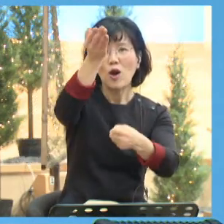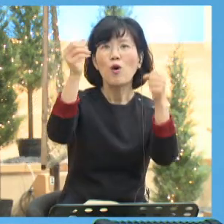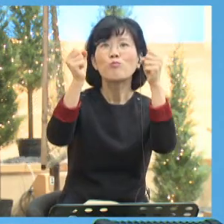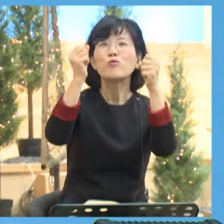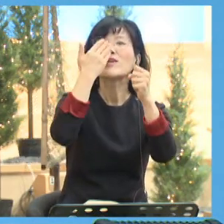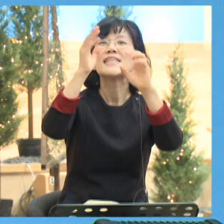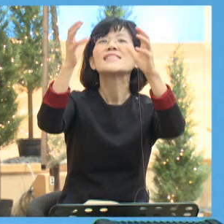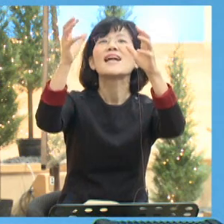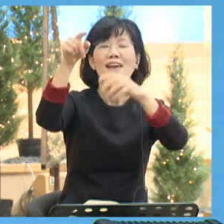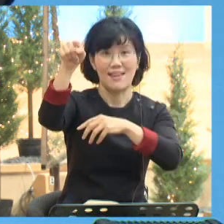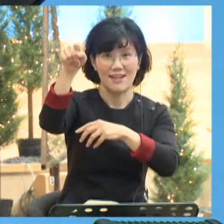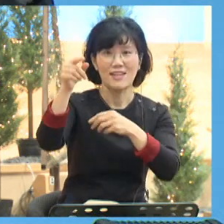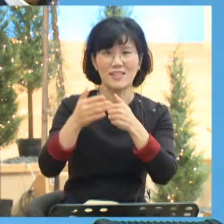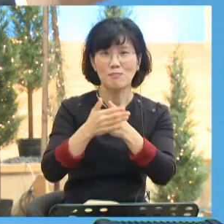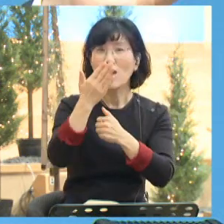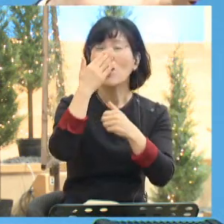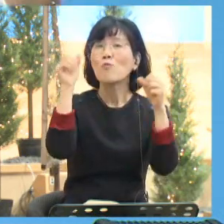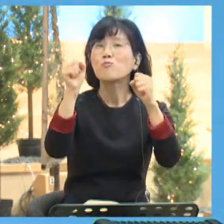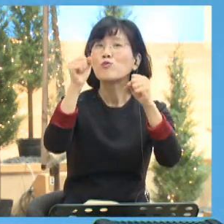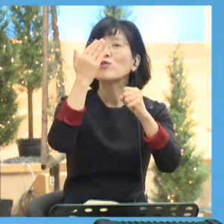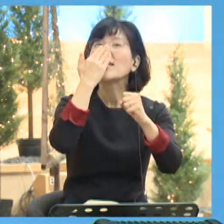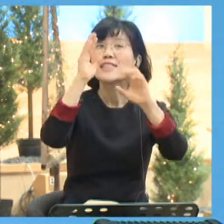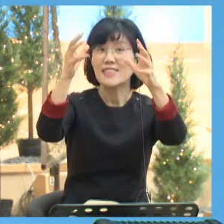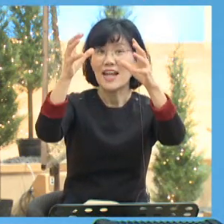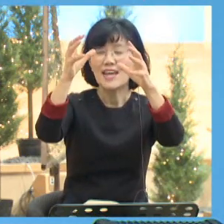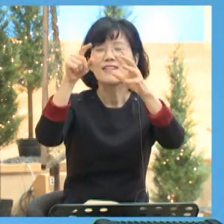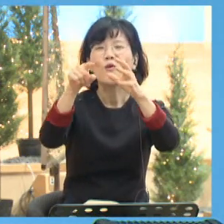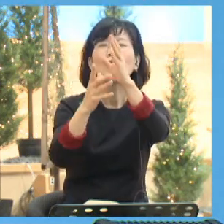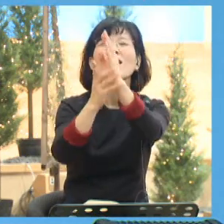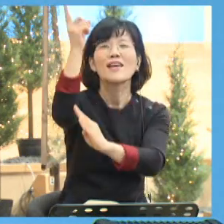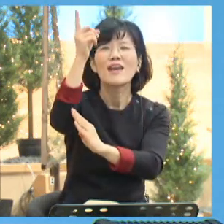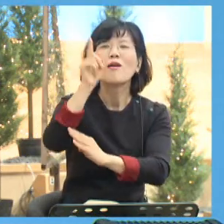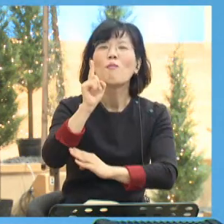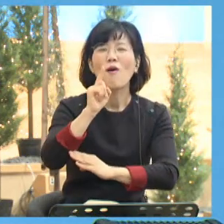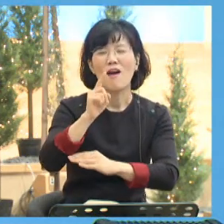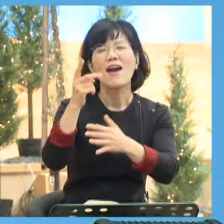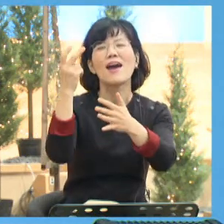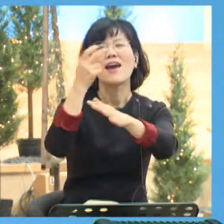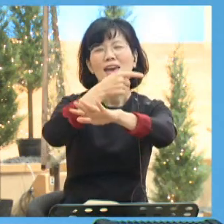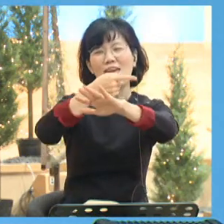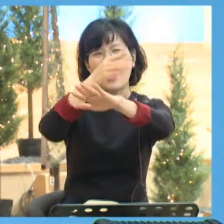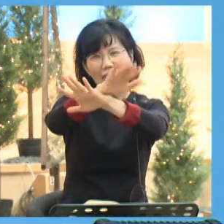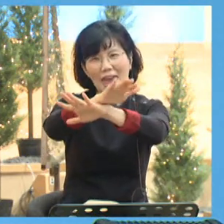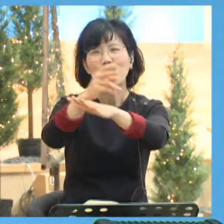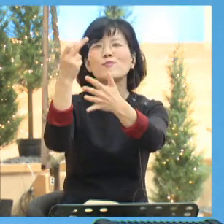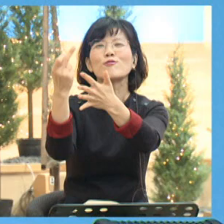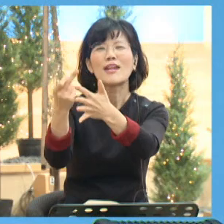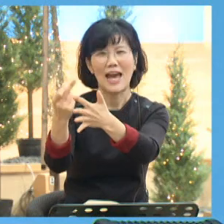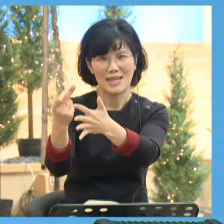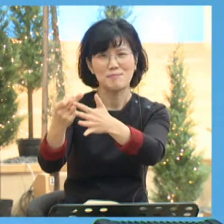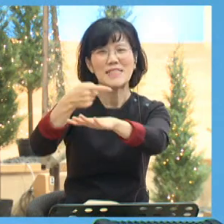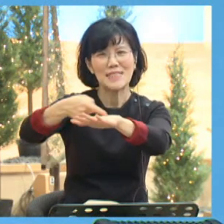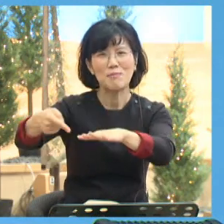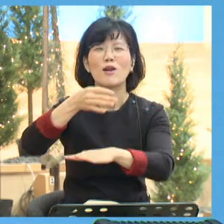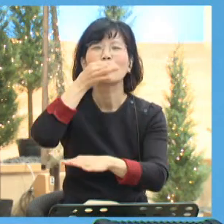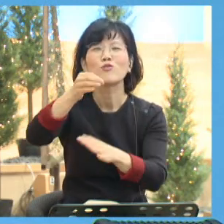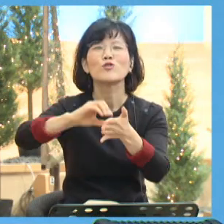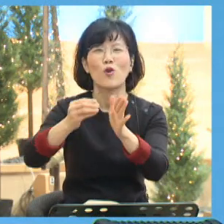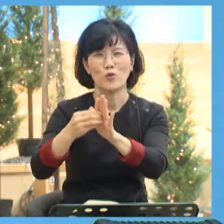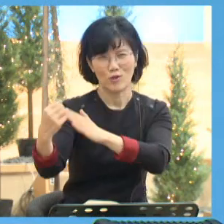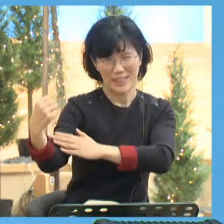로 말했습니다 많은 이프 기스를 춤춰 서해 브라 이미 라고 말할 정도로 그 정도로 세력이 상당한 지파